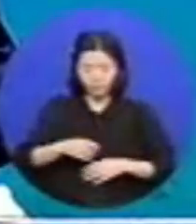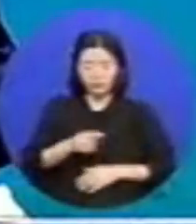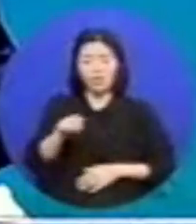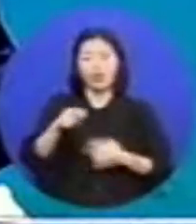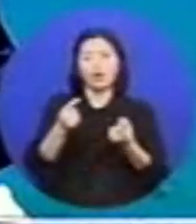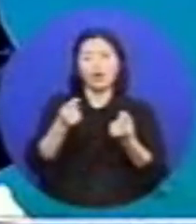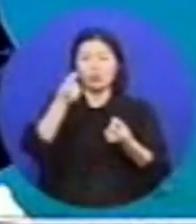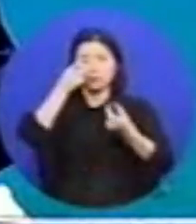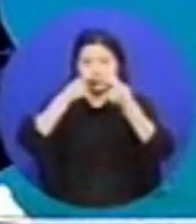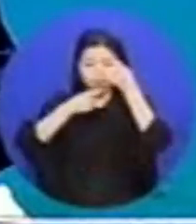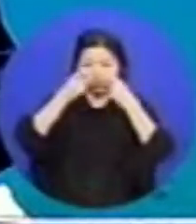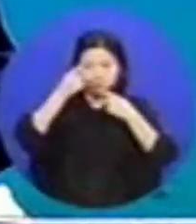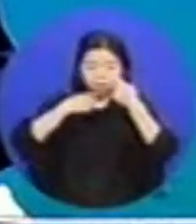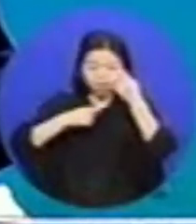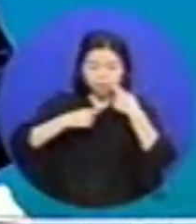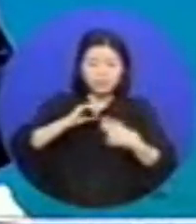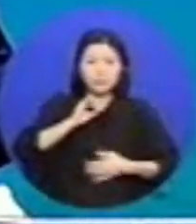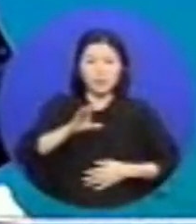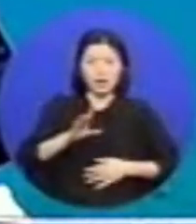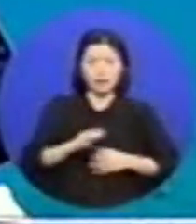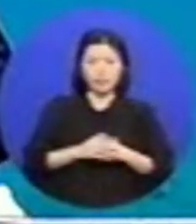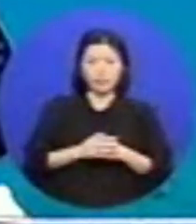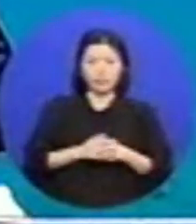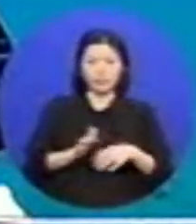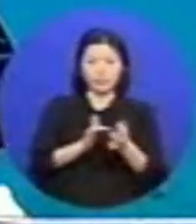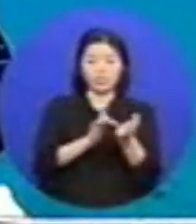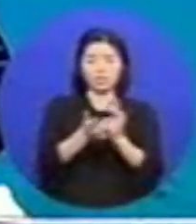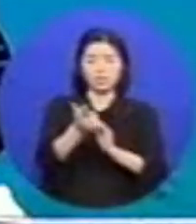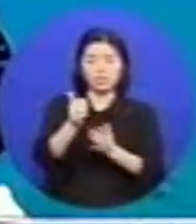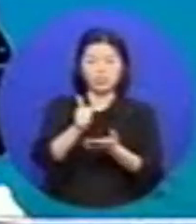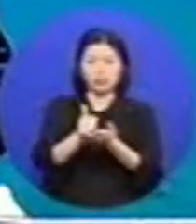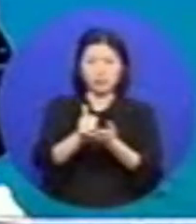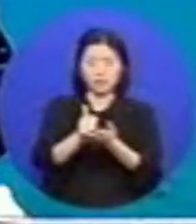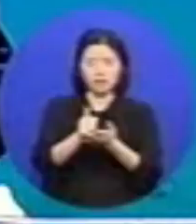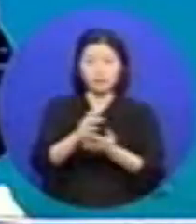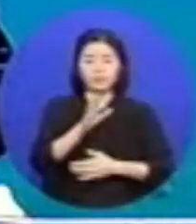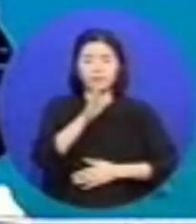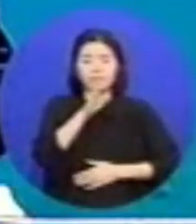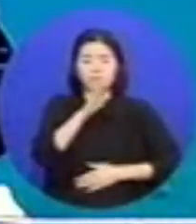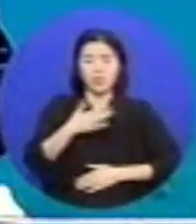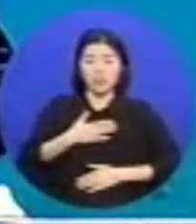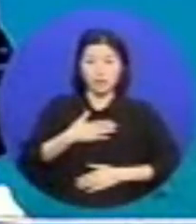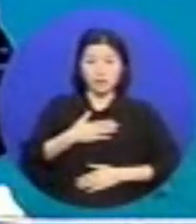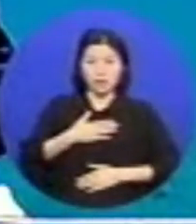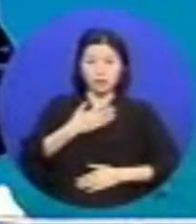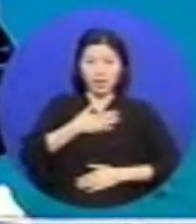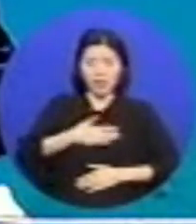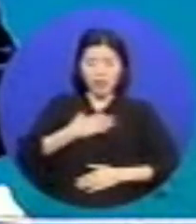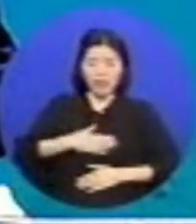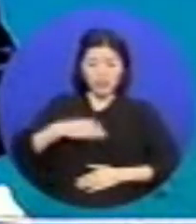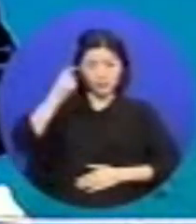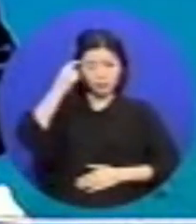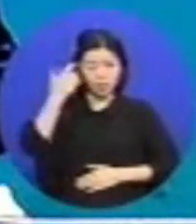나더래요. 예수님, 정말 저를 아세요.